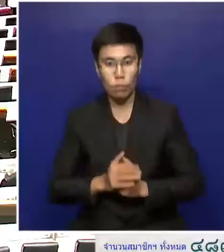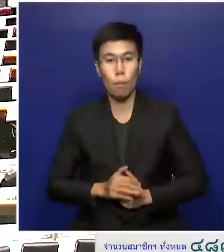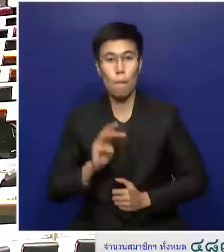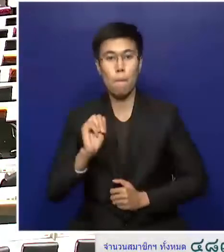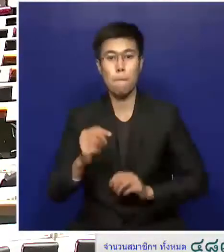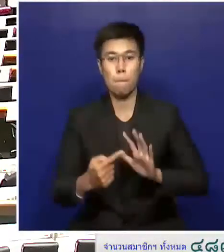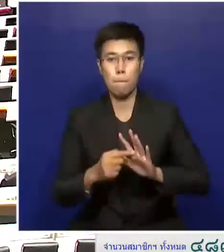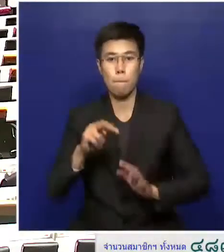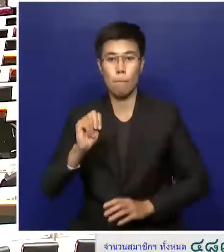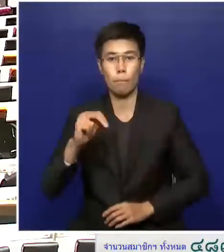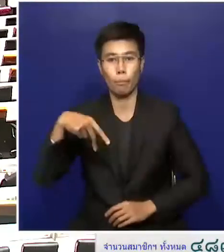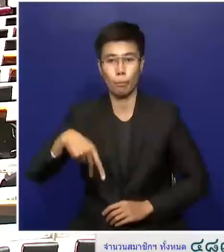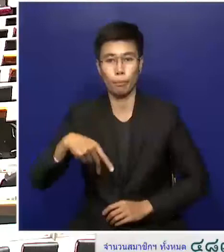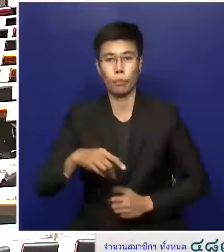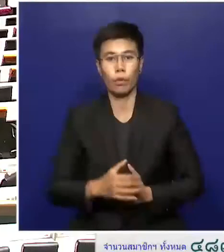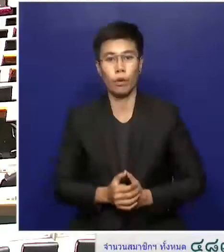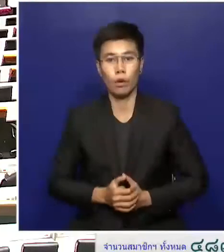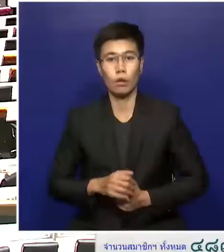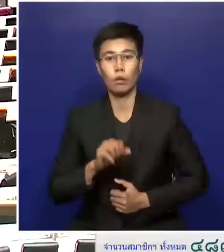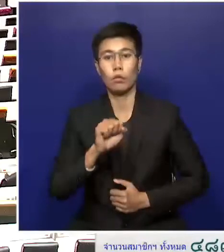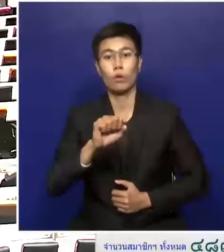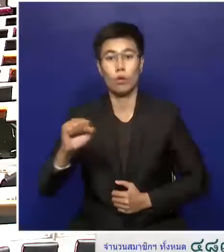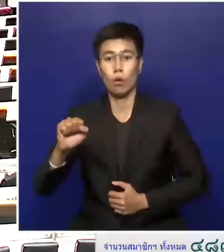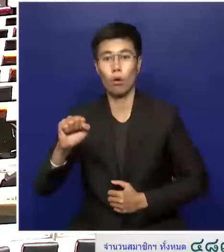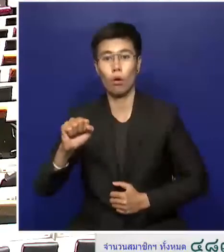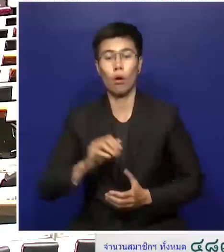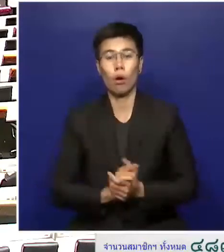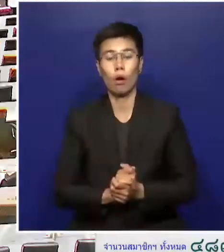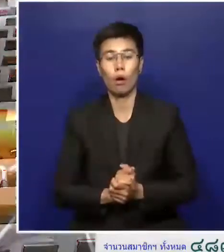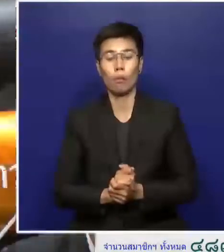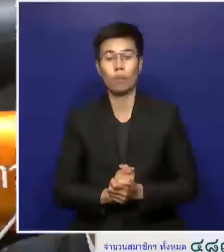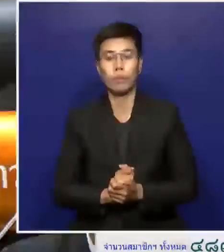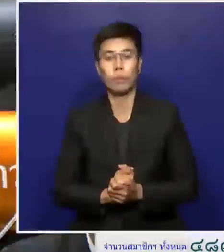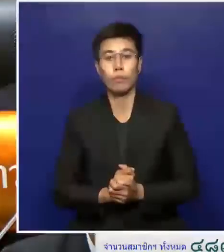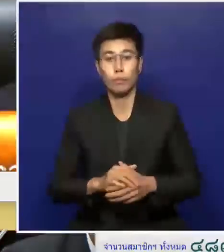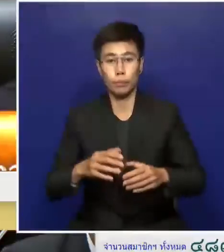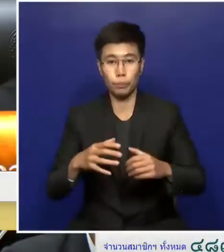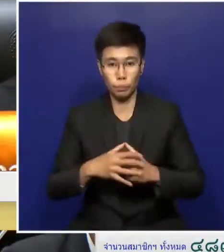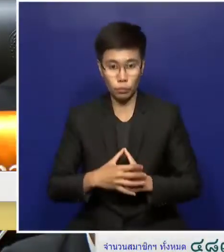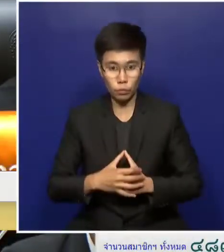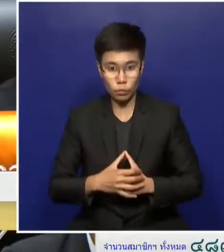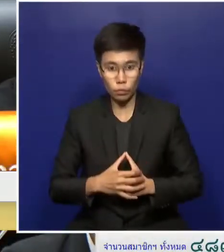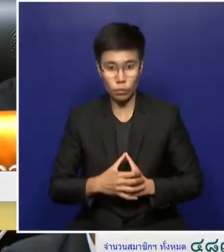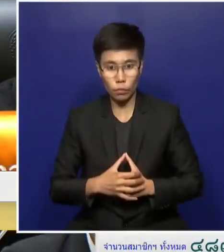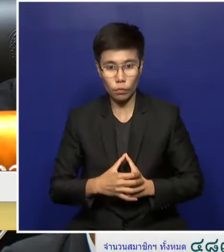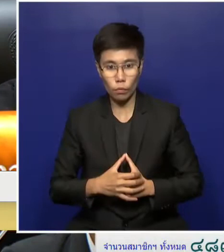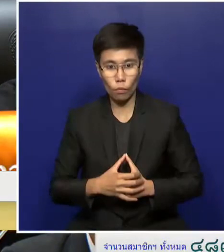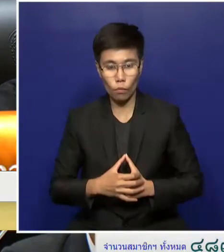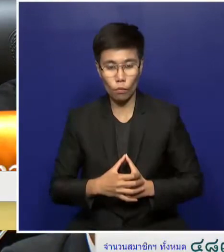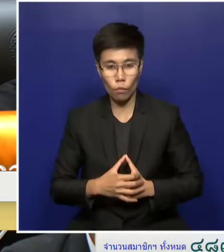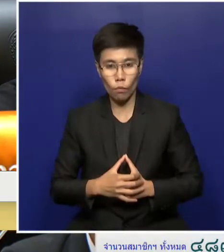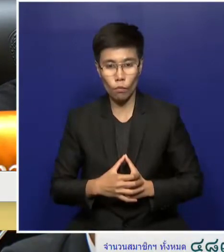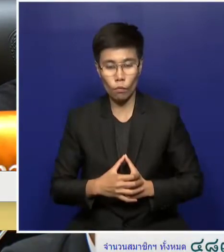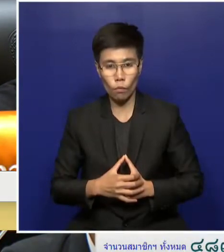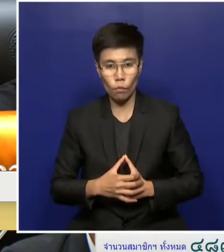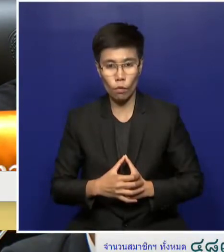คีรีภูวดลสมาชิกสภาผู้แทนราษฎรภาคเต้าไกลสัดส่วนชาติพันธุ์ผมมีเรื่องปรึกษาหรือทำประทาน 2เรื่องครับเรื่อง